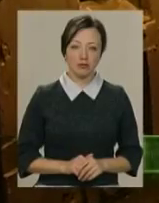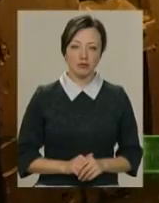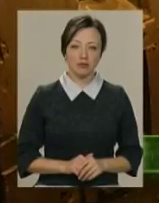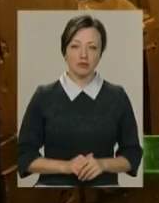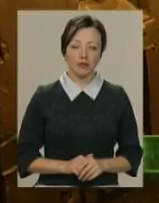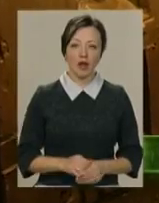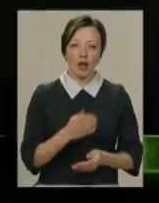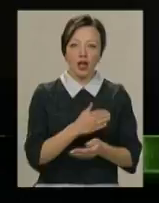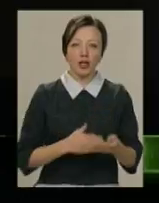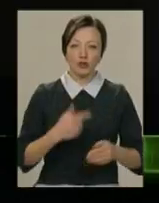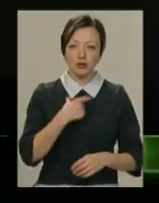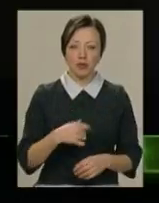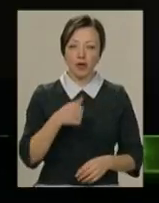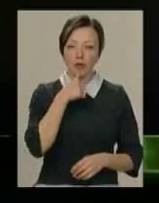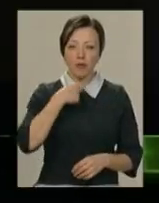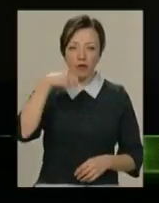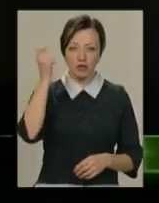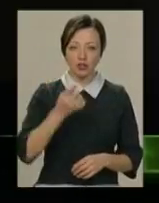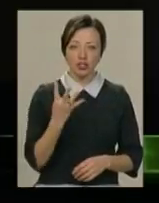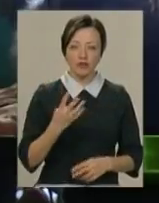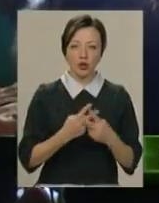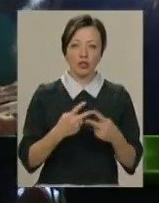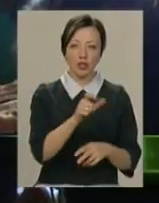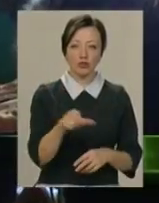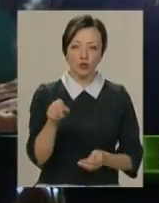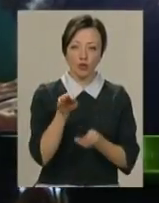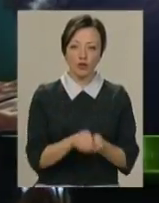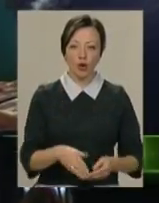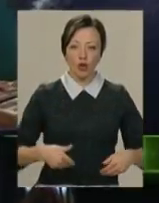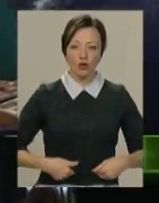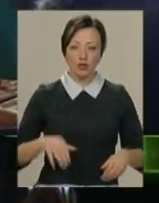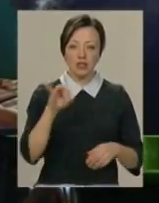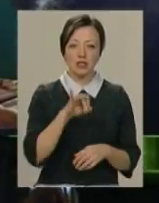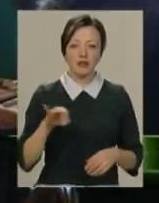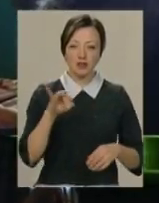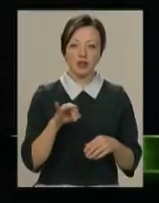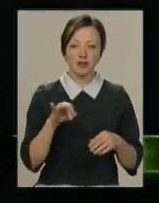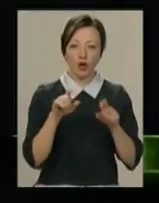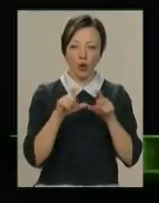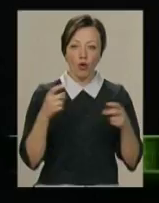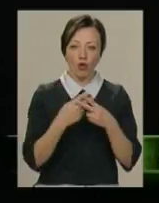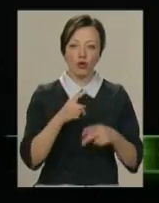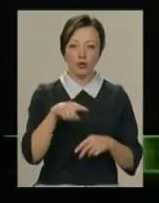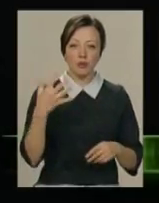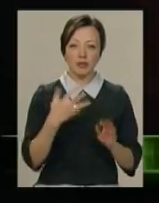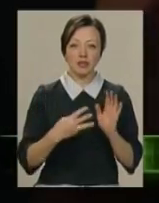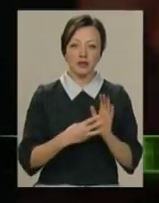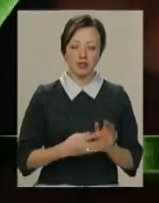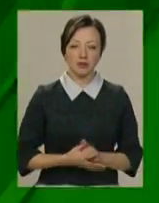Ріжуть вени і роблять спроби повішатися. Четверо засуджених довічників голодують в Ізяславській замковій колонії номер